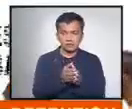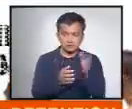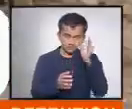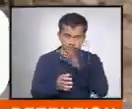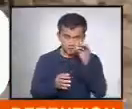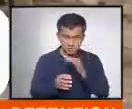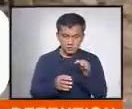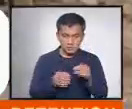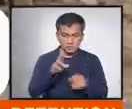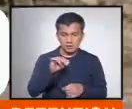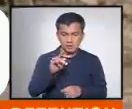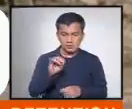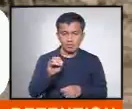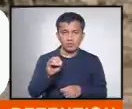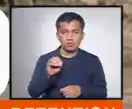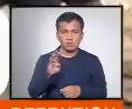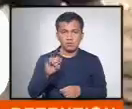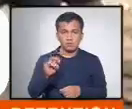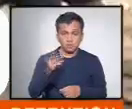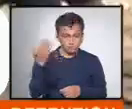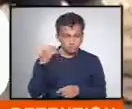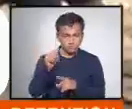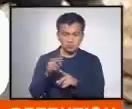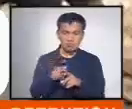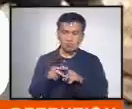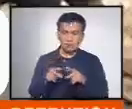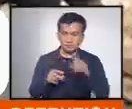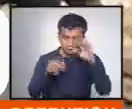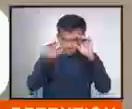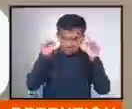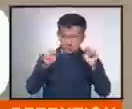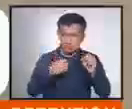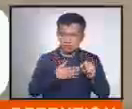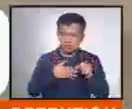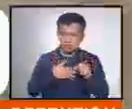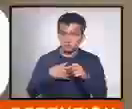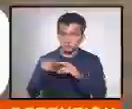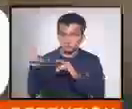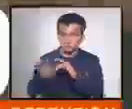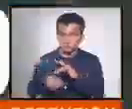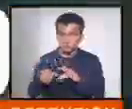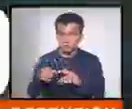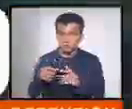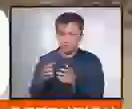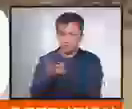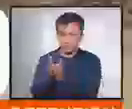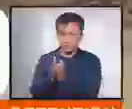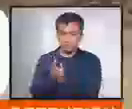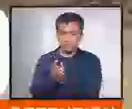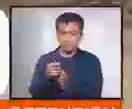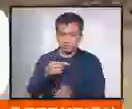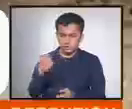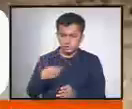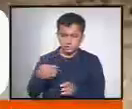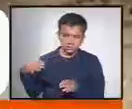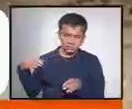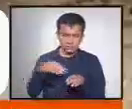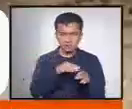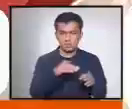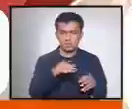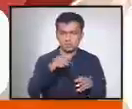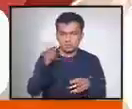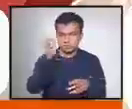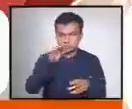mangingisdang Pilipino sa Recto Bank noong Hunyo. Pero ang Pangulo, nais daw papanagutin ang crew ng Chinese vessel na nakadisgrasya sa mga